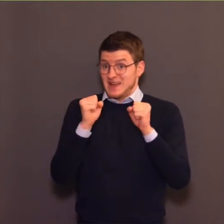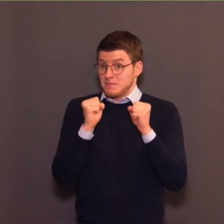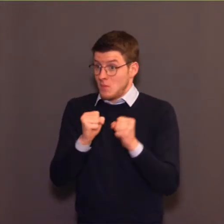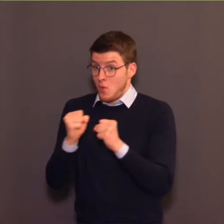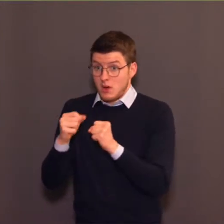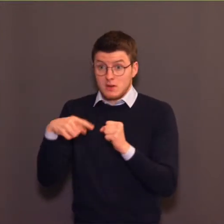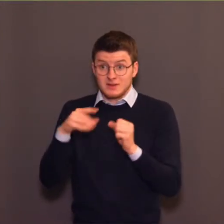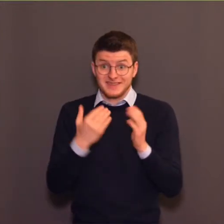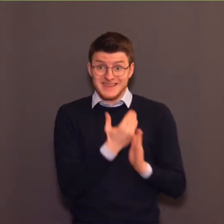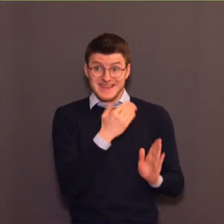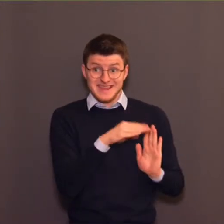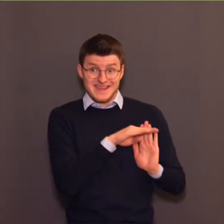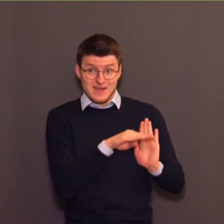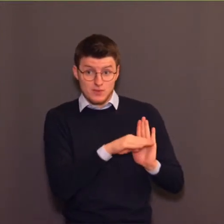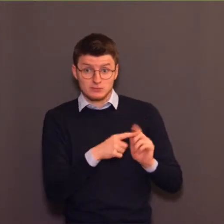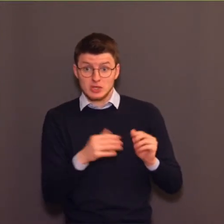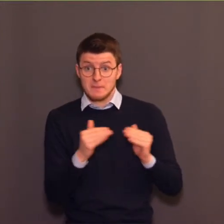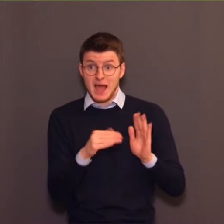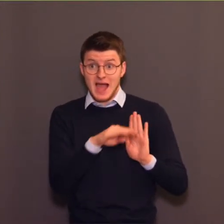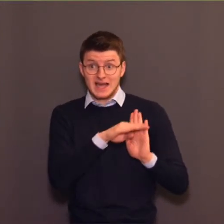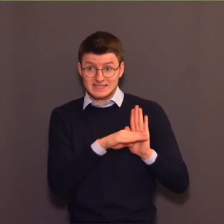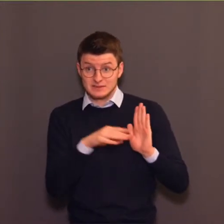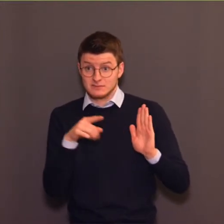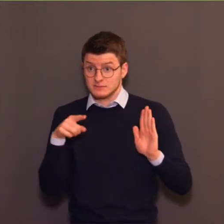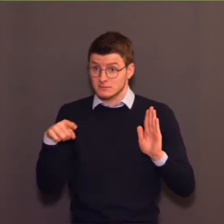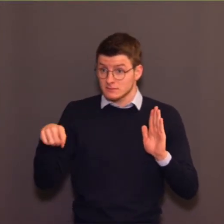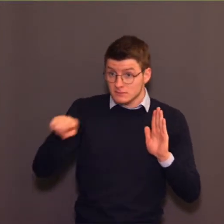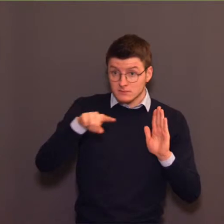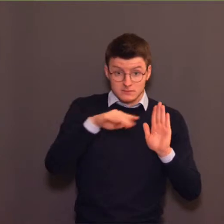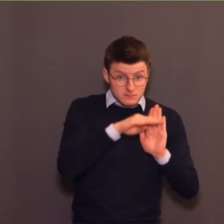en de basismaatregelen strak gaan opvolgen.